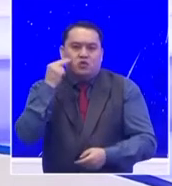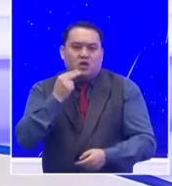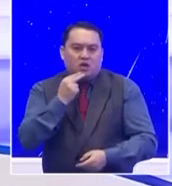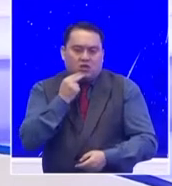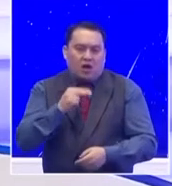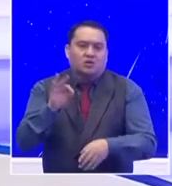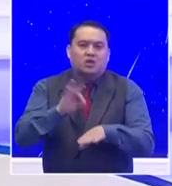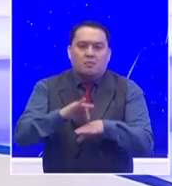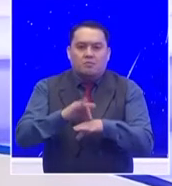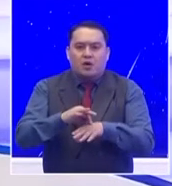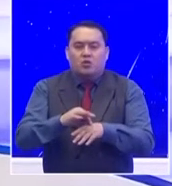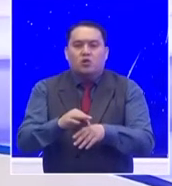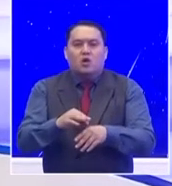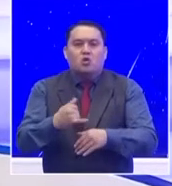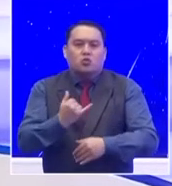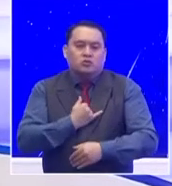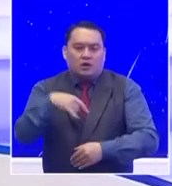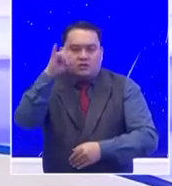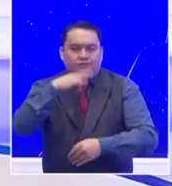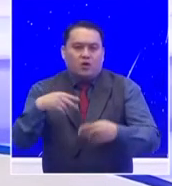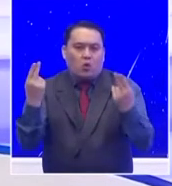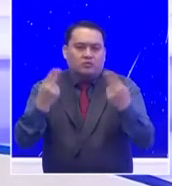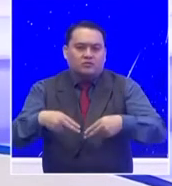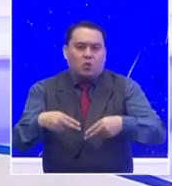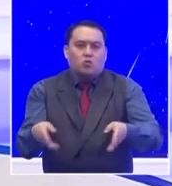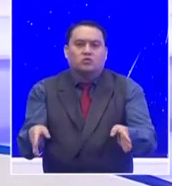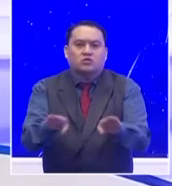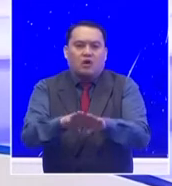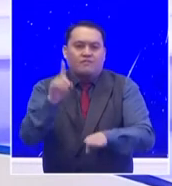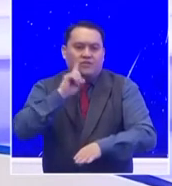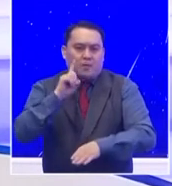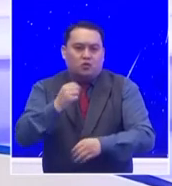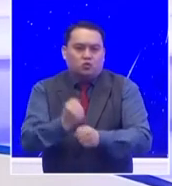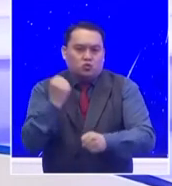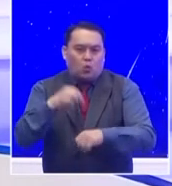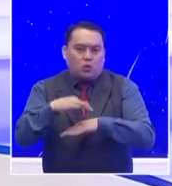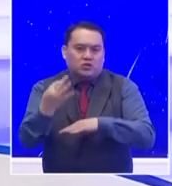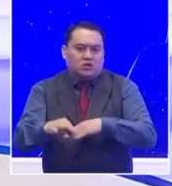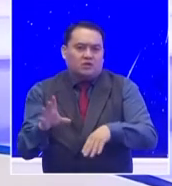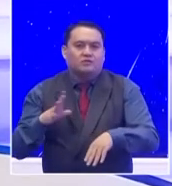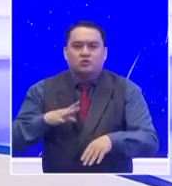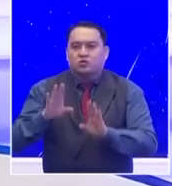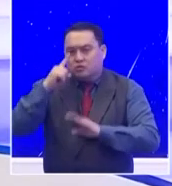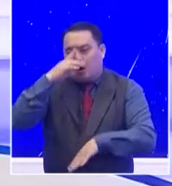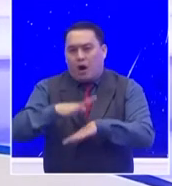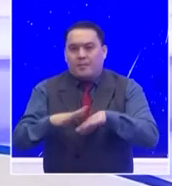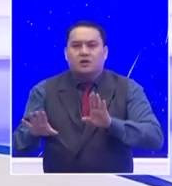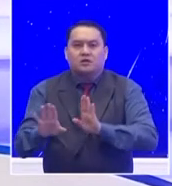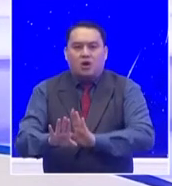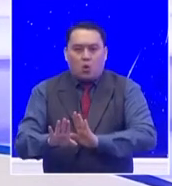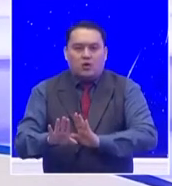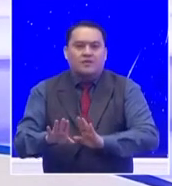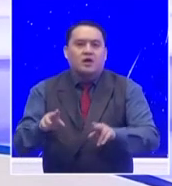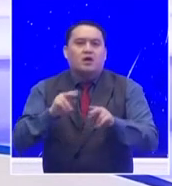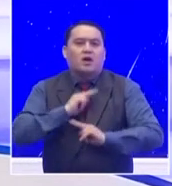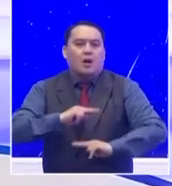с Китаем, переведены на усиленный режим. С ходом принимаемых мер на приграничной территории ознакомился заместитель главы региона. В